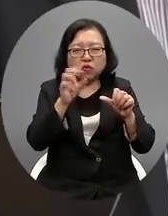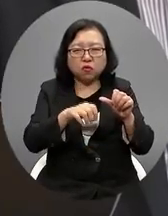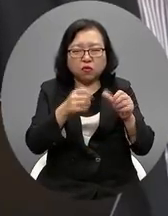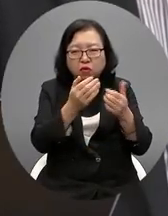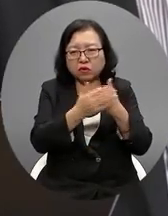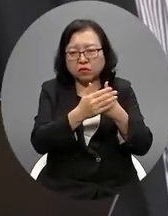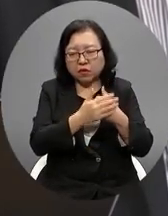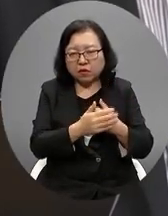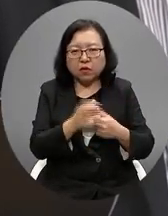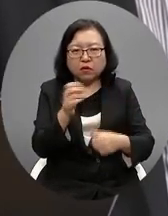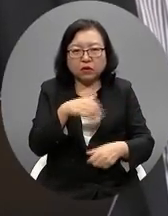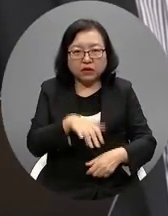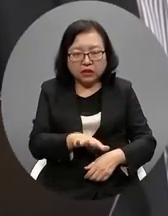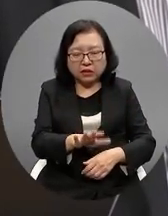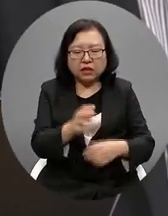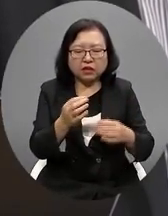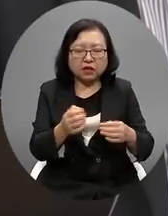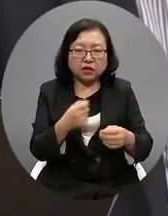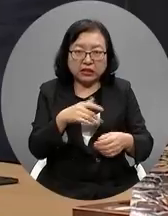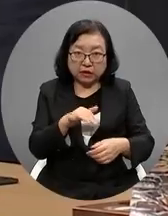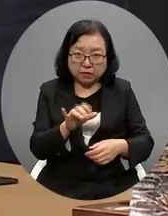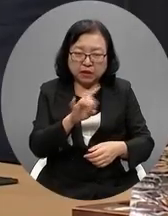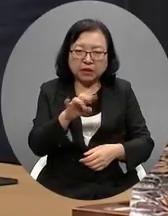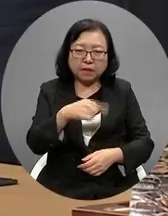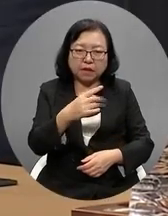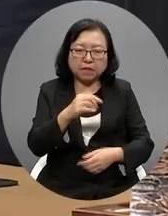매년 100만 원 지원 등의 혜택을 받게 됩니다